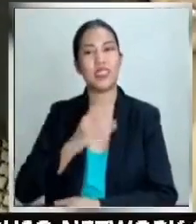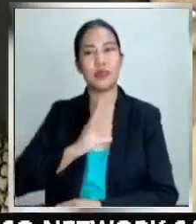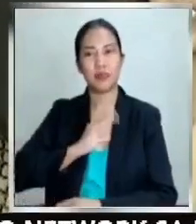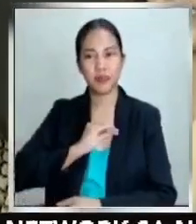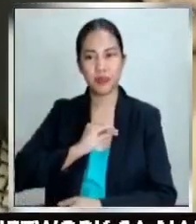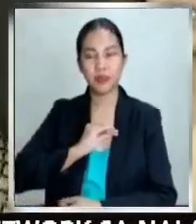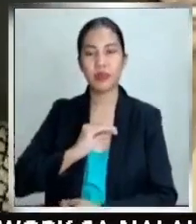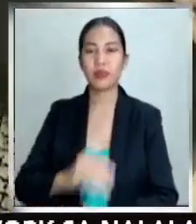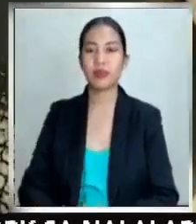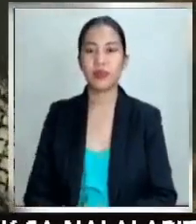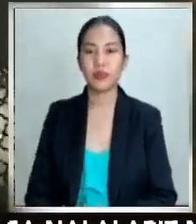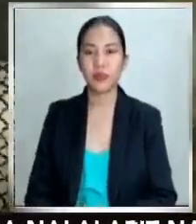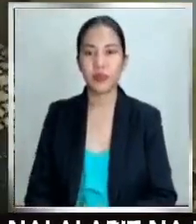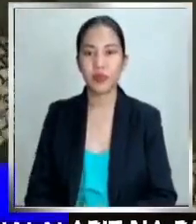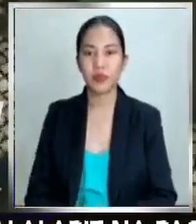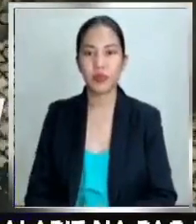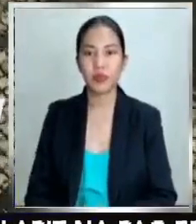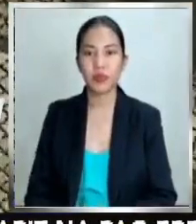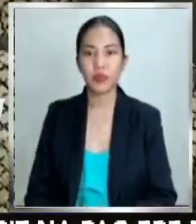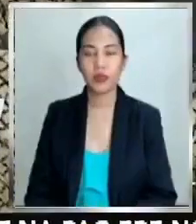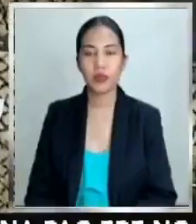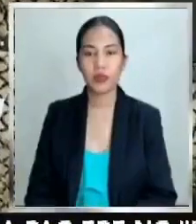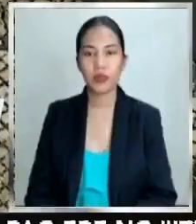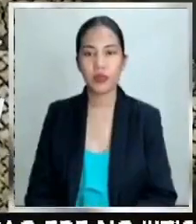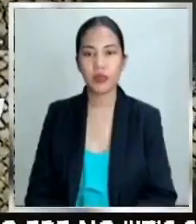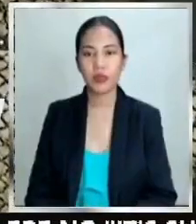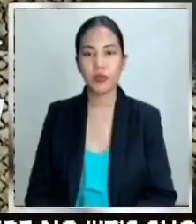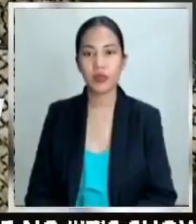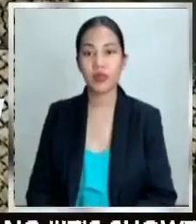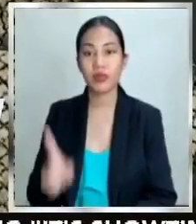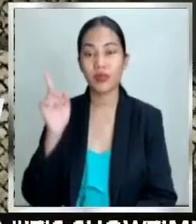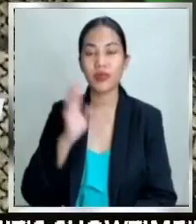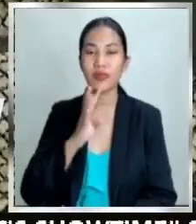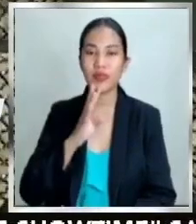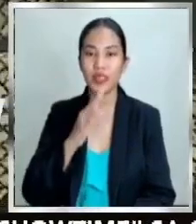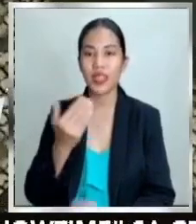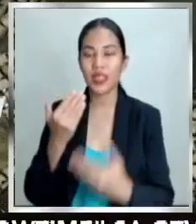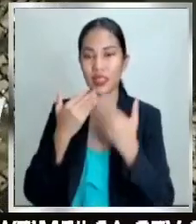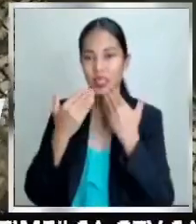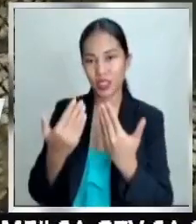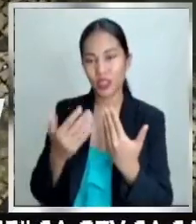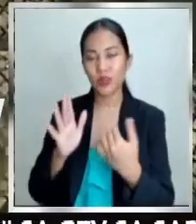Thank you for that long question for me, Jess.